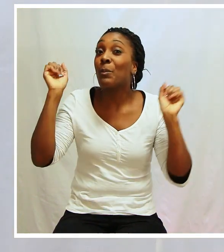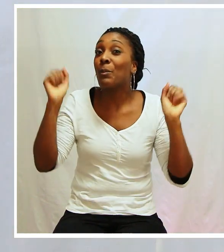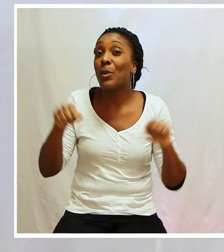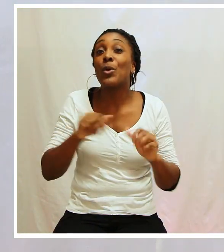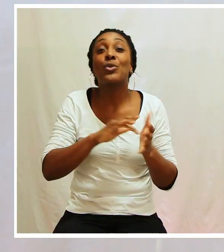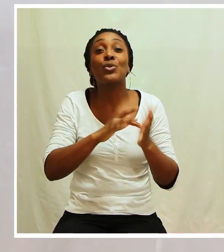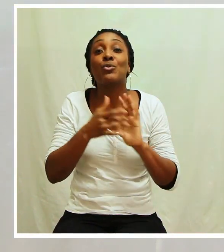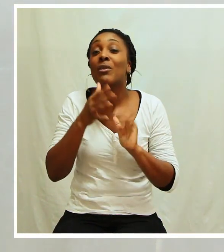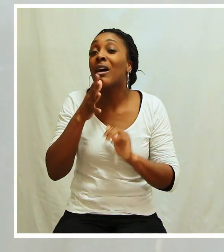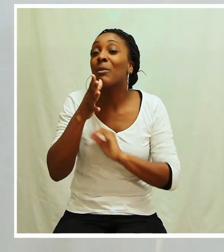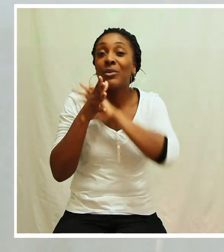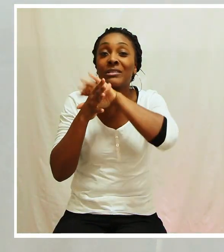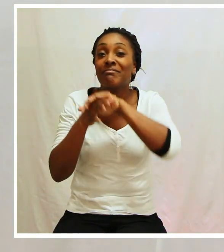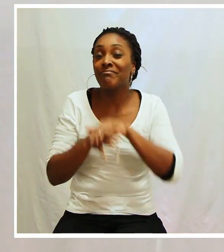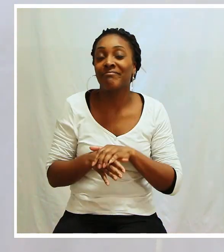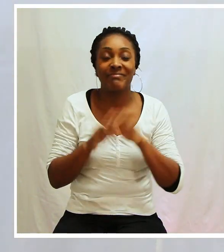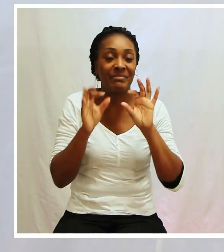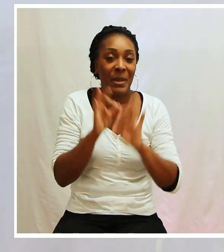impossible à Dieu.